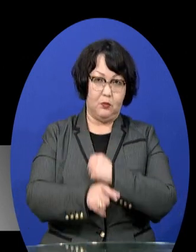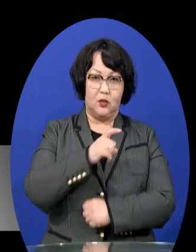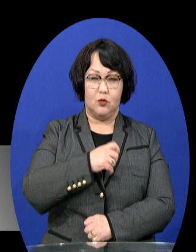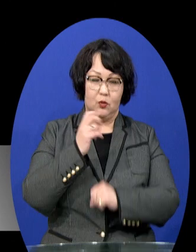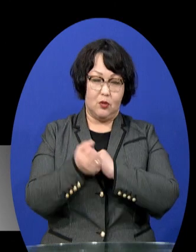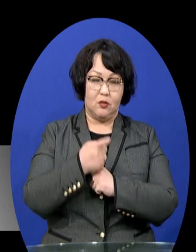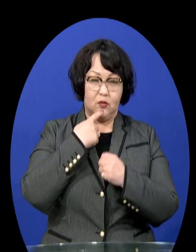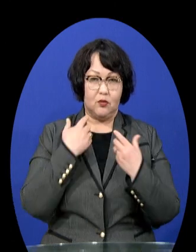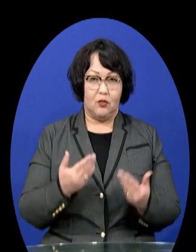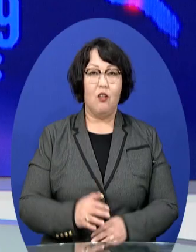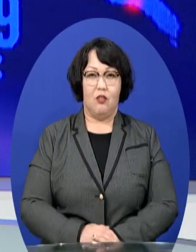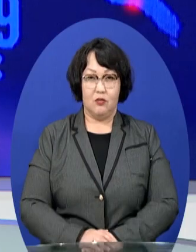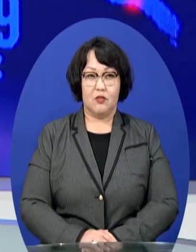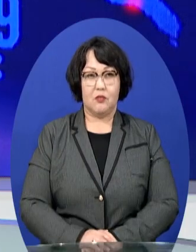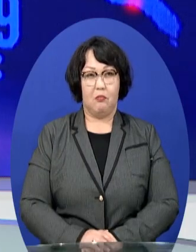байна.